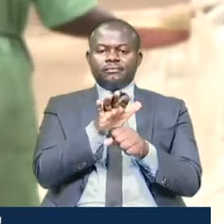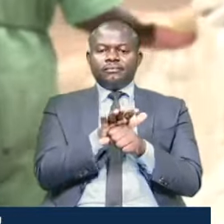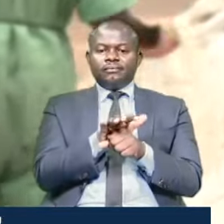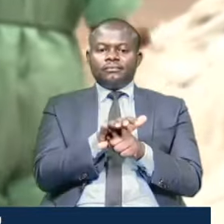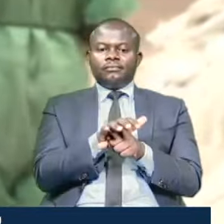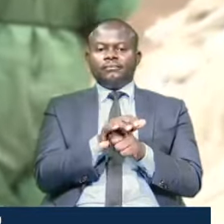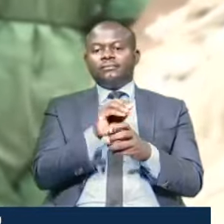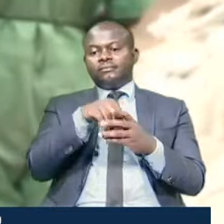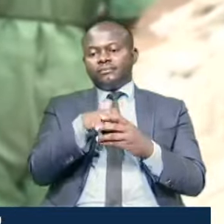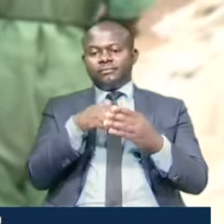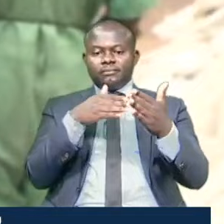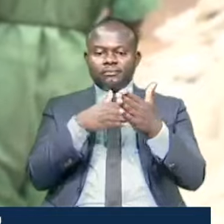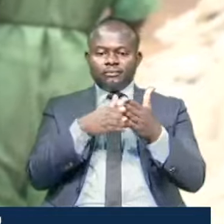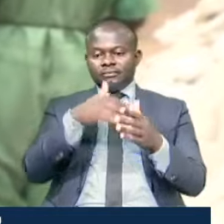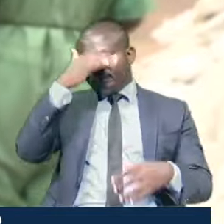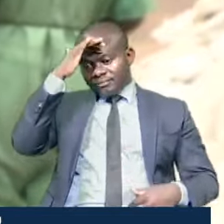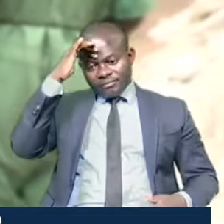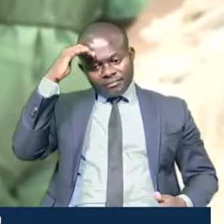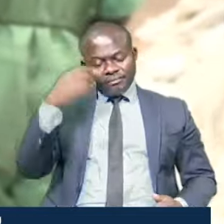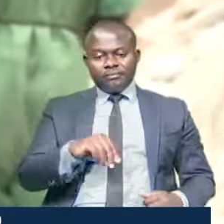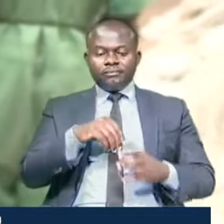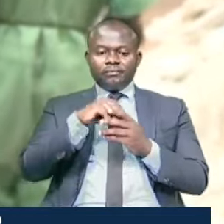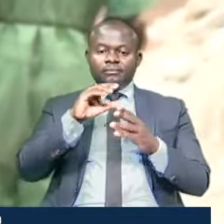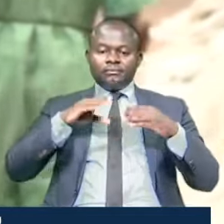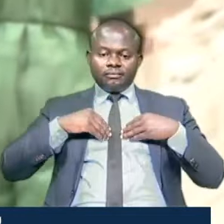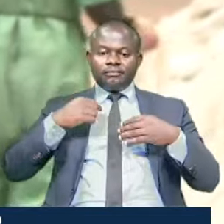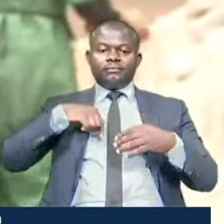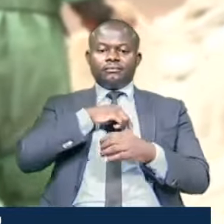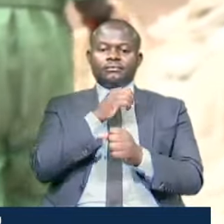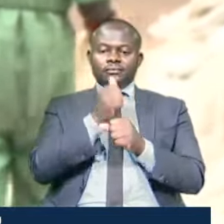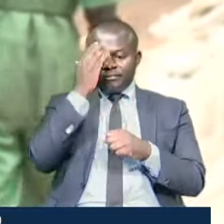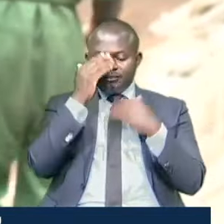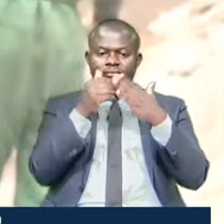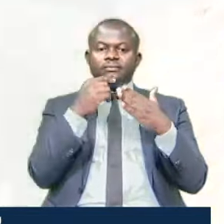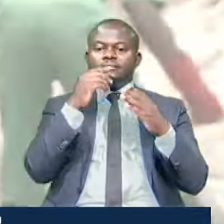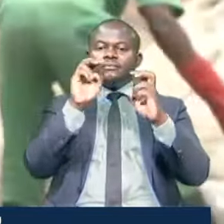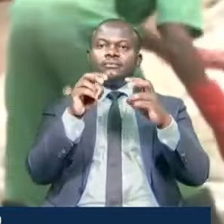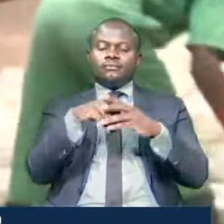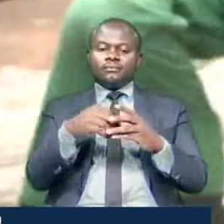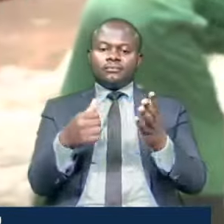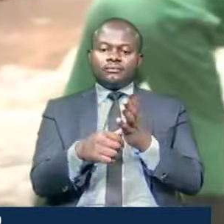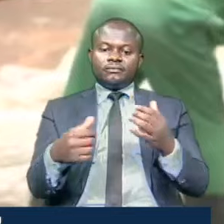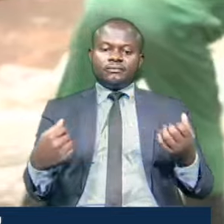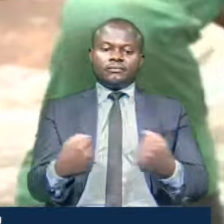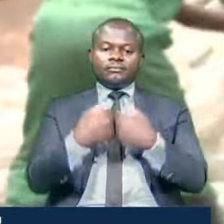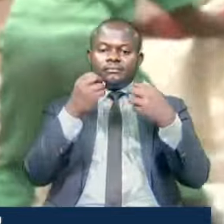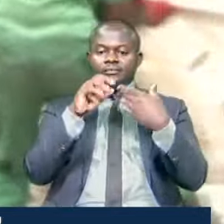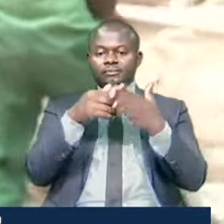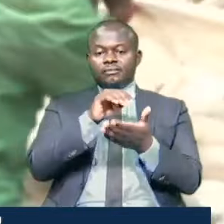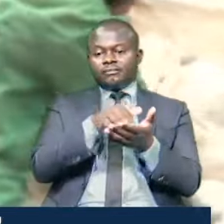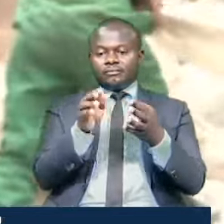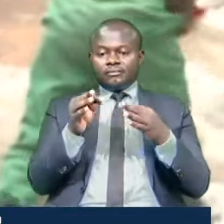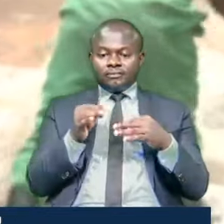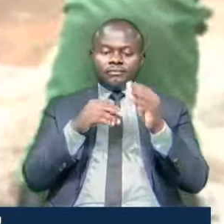rimwe kudushyira amananiza mu kwasira ibyo dukora kubera ko bivuga ko biri muri risk cyangwa se ibigo by'imari nabyo bikaguca